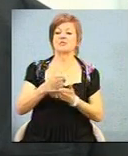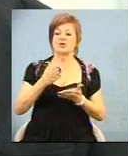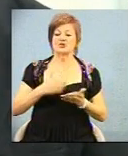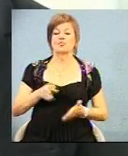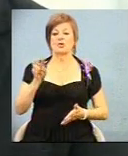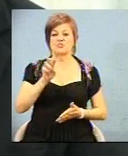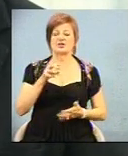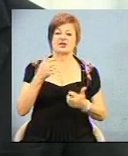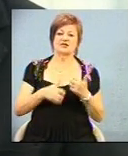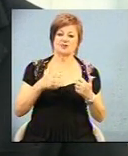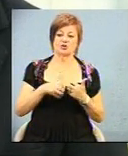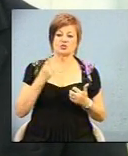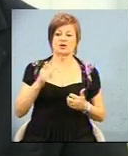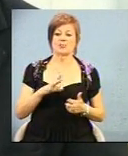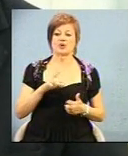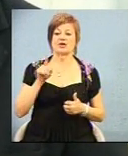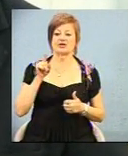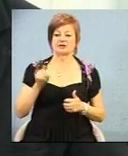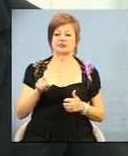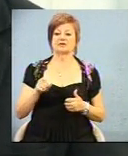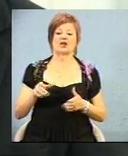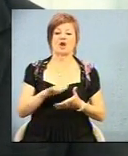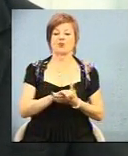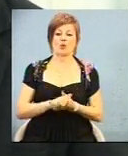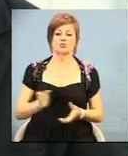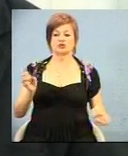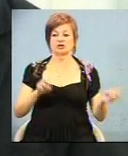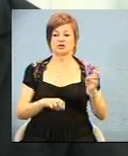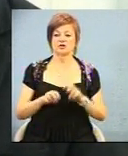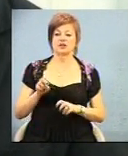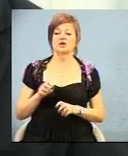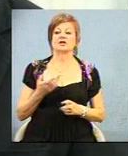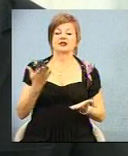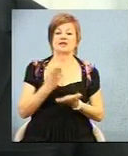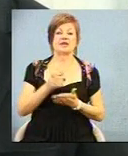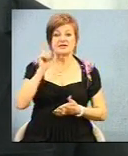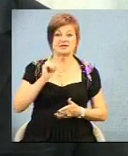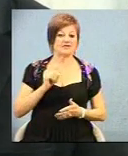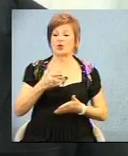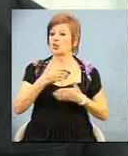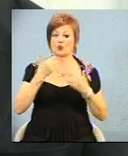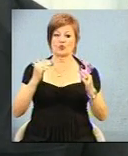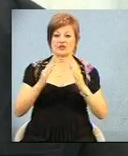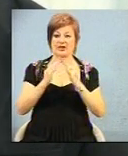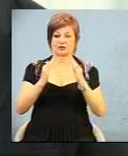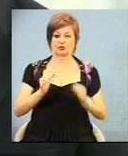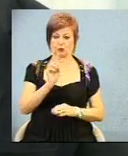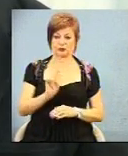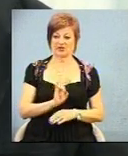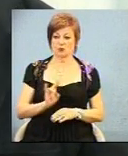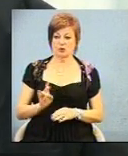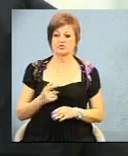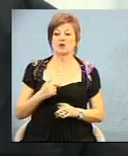вже в Херсонській області. Там посетили місцеві общини. Тобто там це общини, де є євреї, але нету синагоги. Ми приїжджаємо к ним, даємо